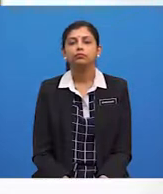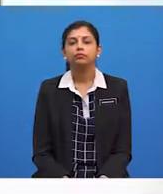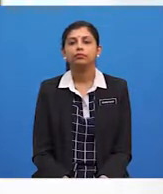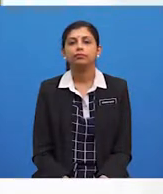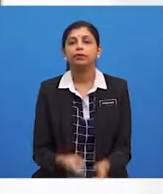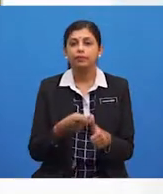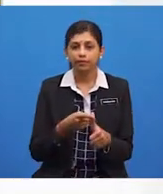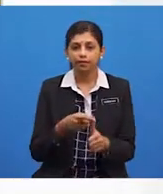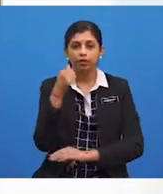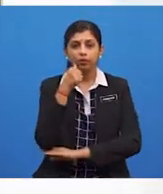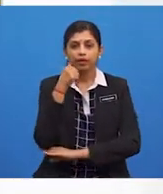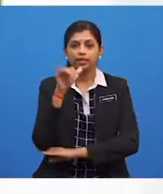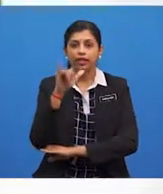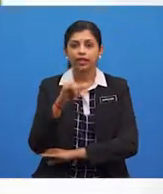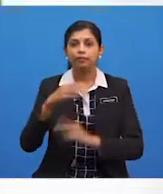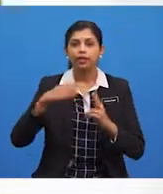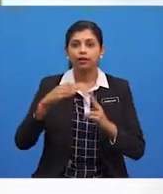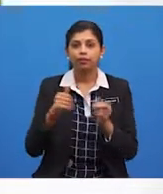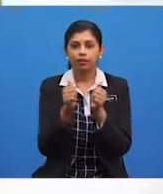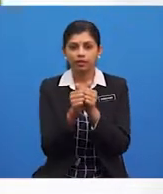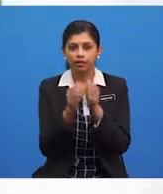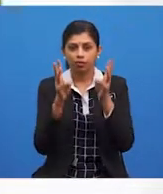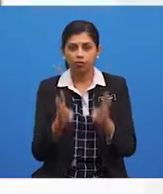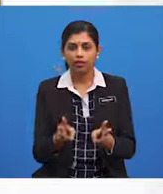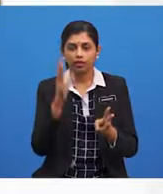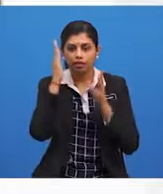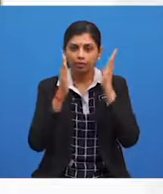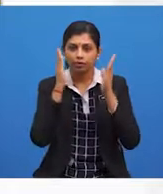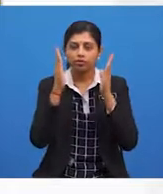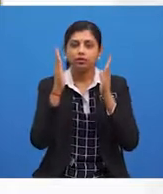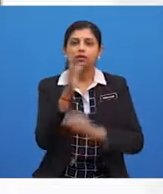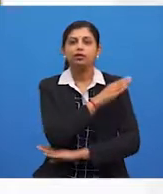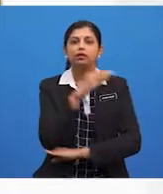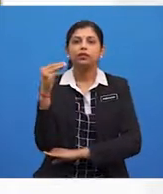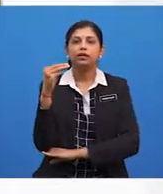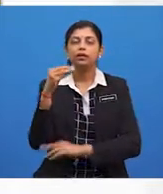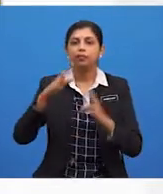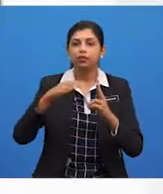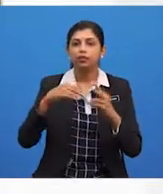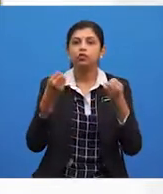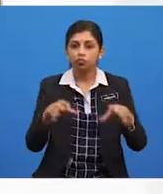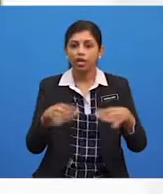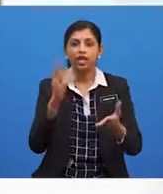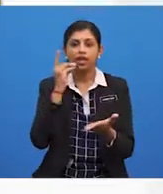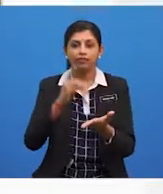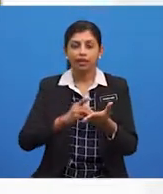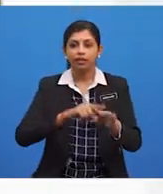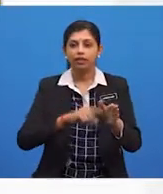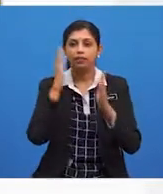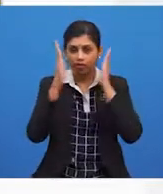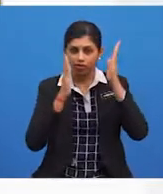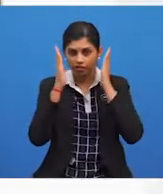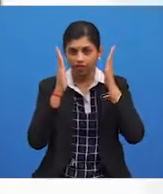yang pertama, wanita yang berkahwin dengan warga negara Malaysia dan perkahwinannya didaftarkan di Malaysia.